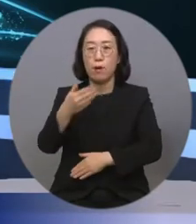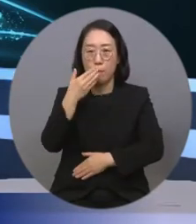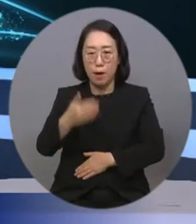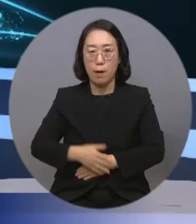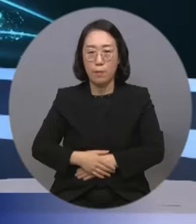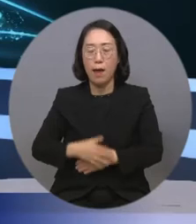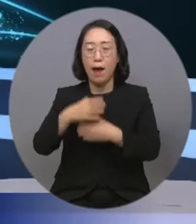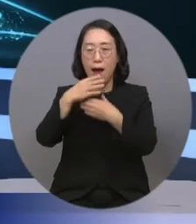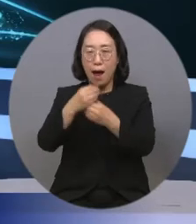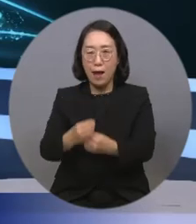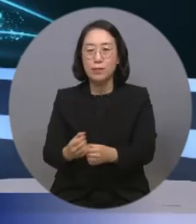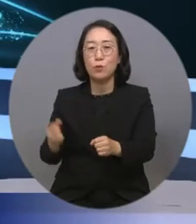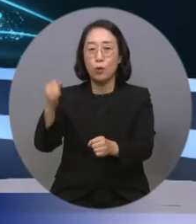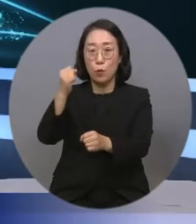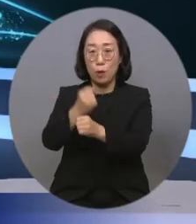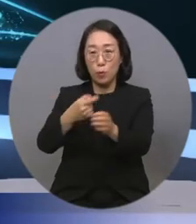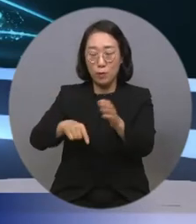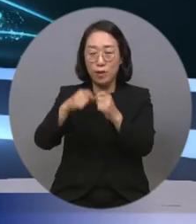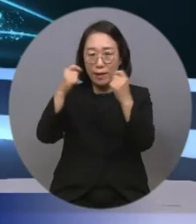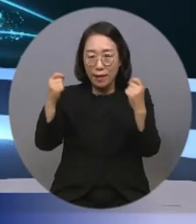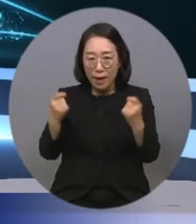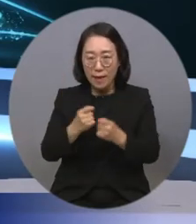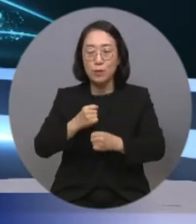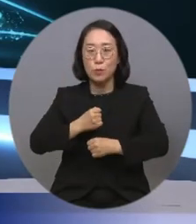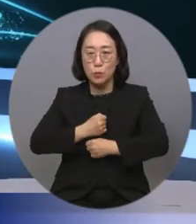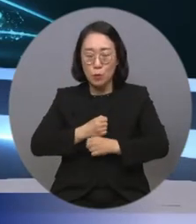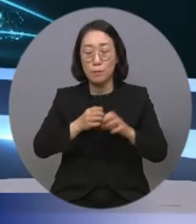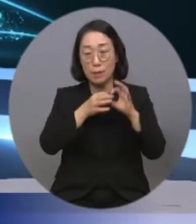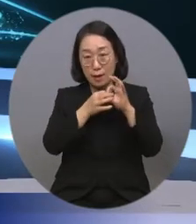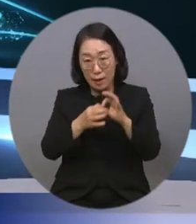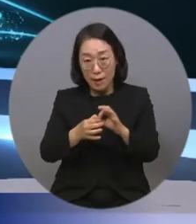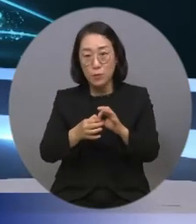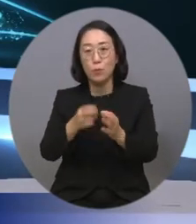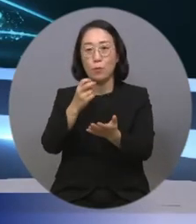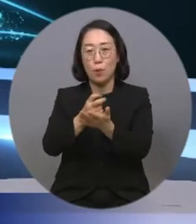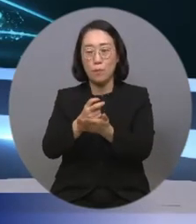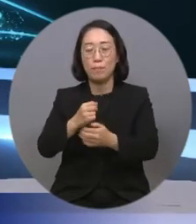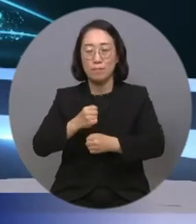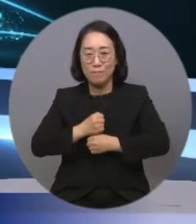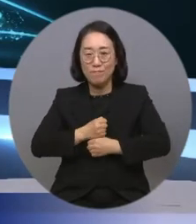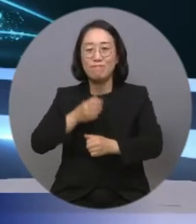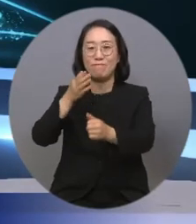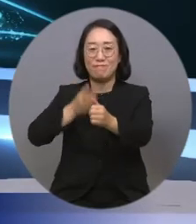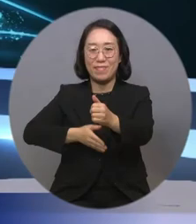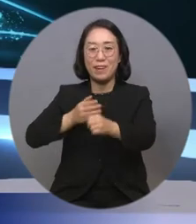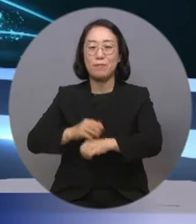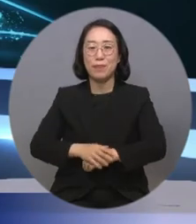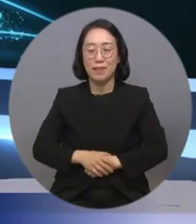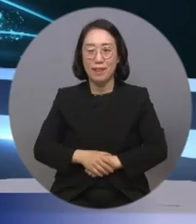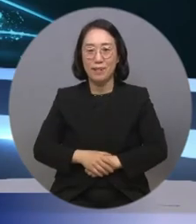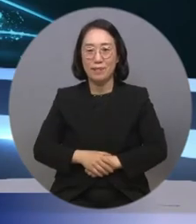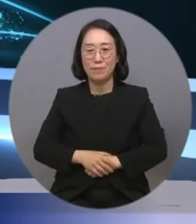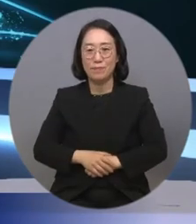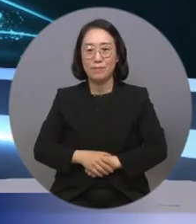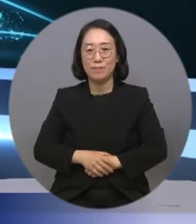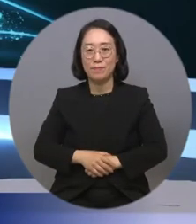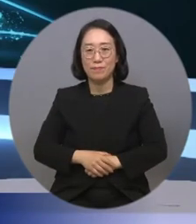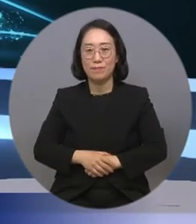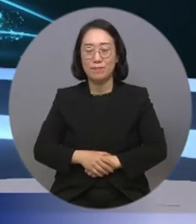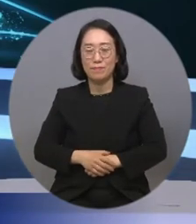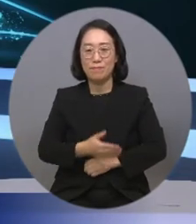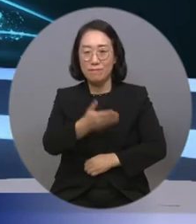회복을 위해 계속해서 개인 방역수칙 또한 잘 지켜주시기를 바랍니다. 이상 복지TV 뉴스를